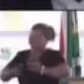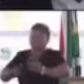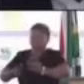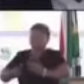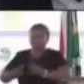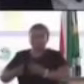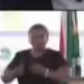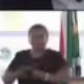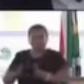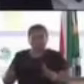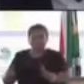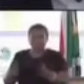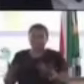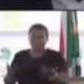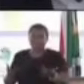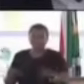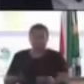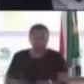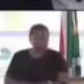kodwa